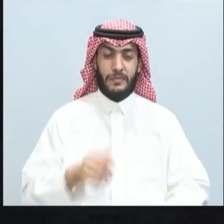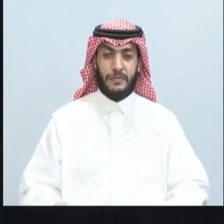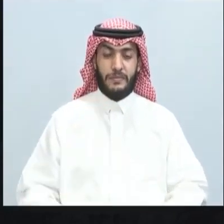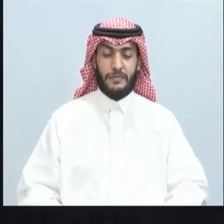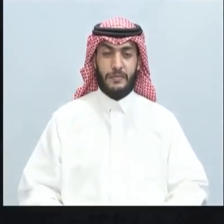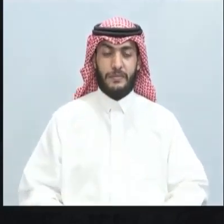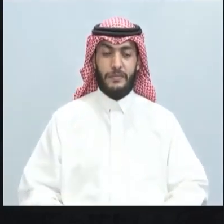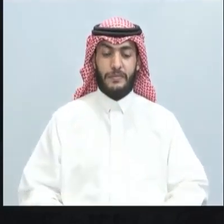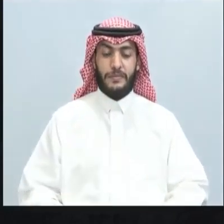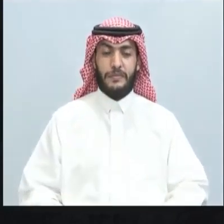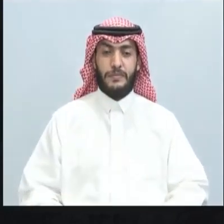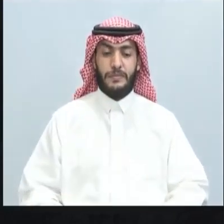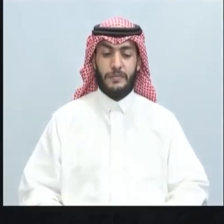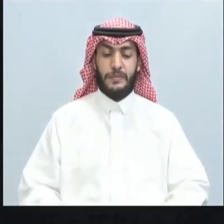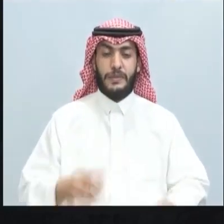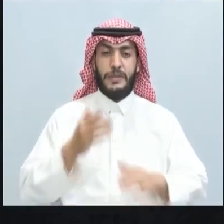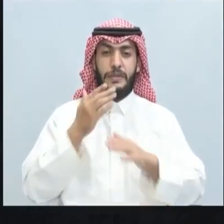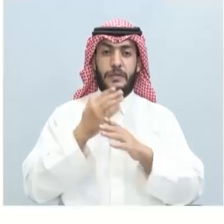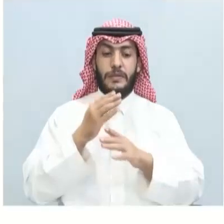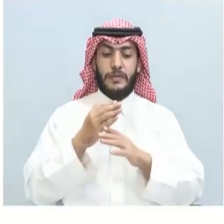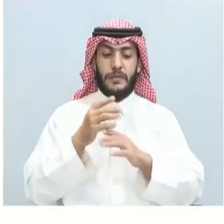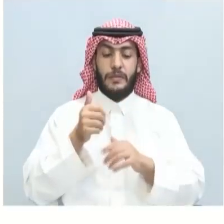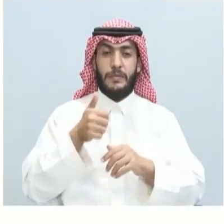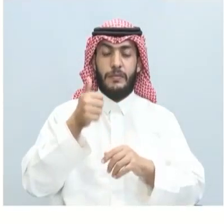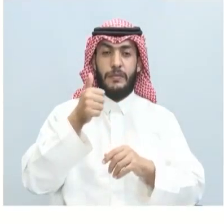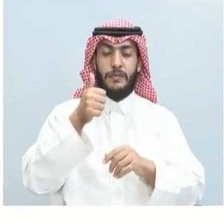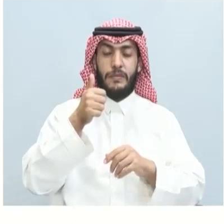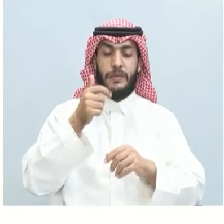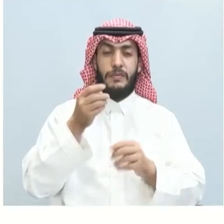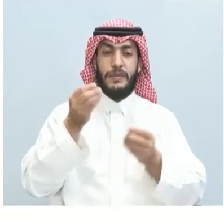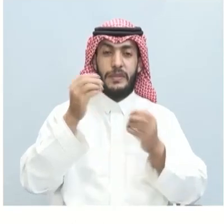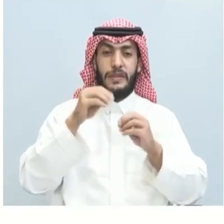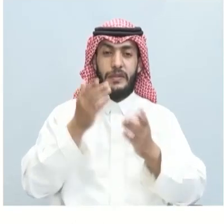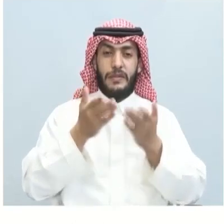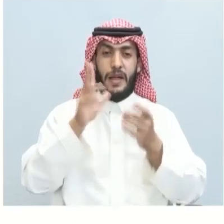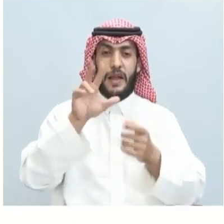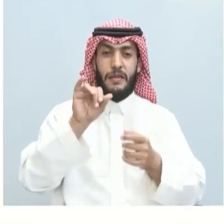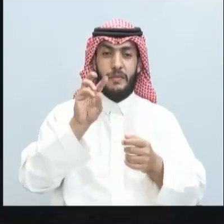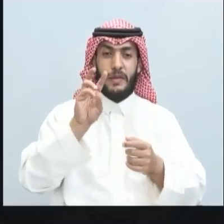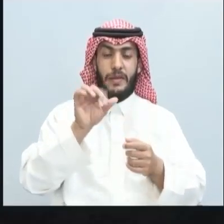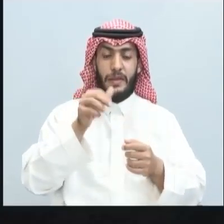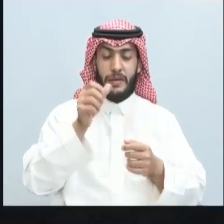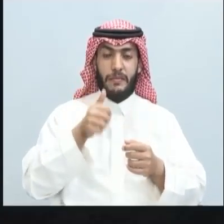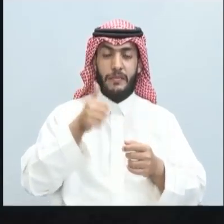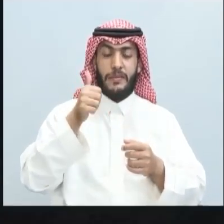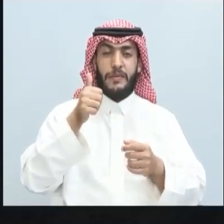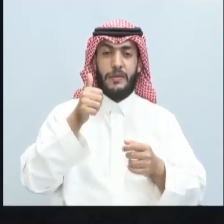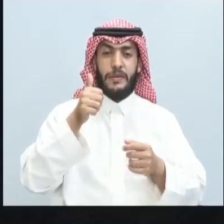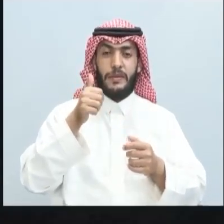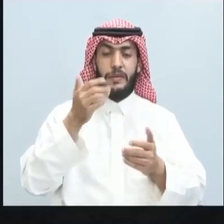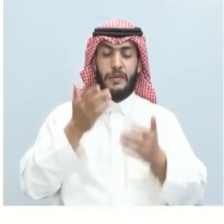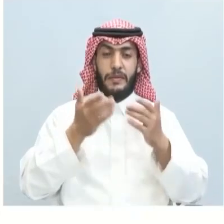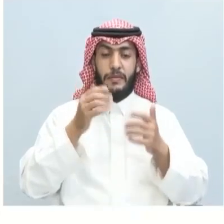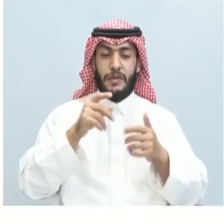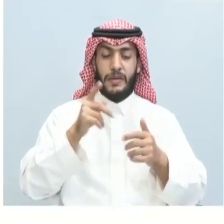التفاعل خفض درجه الحراره لماذا لانه سيعطيني زياده في كميه الميثان بالتالي سيكون قيمه